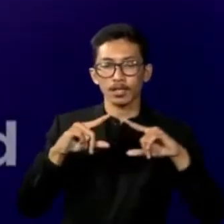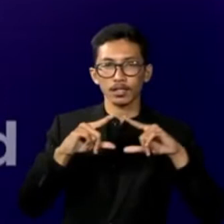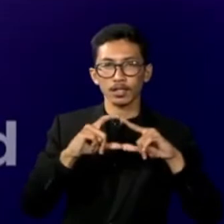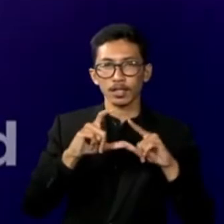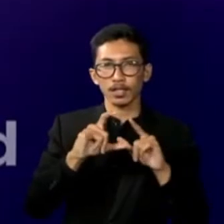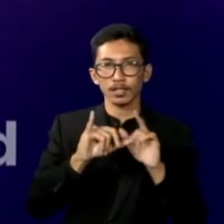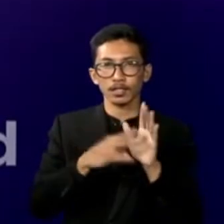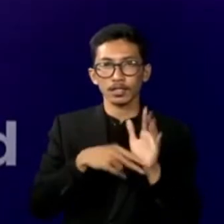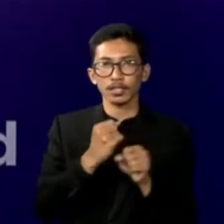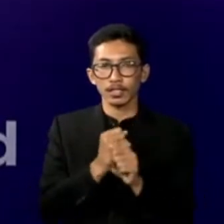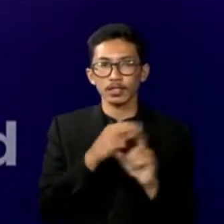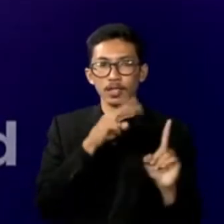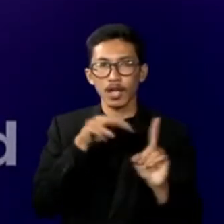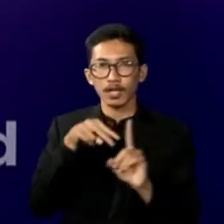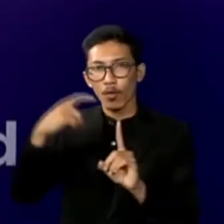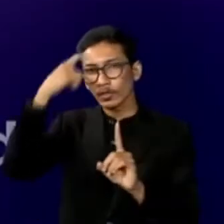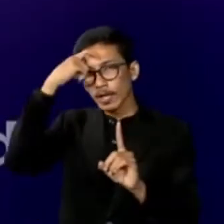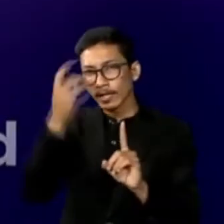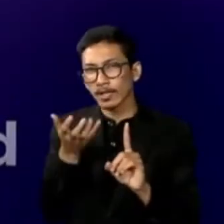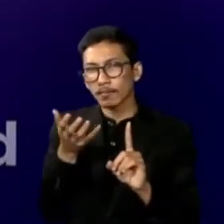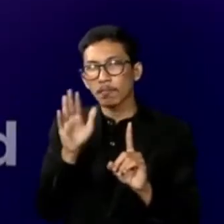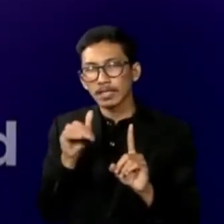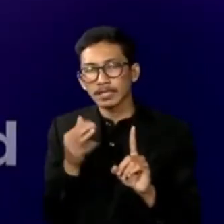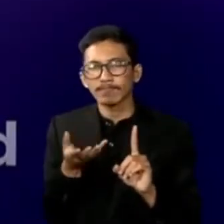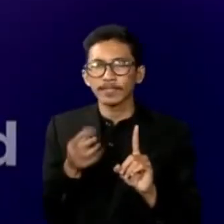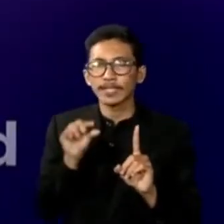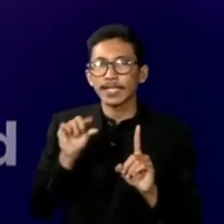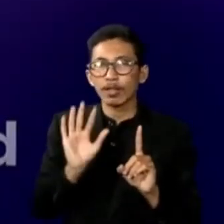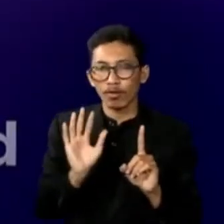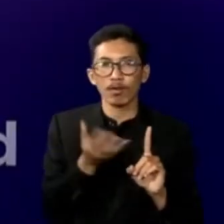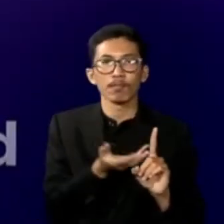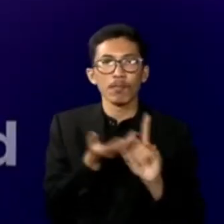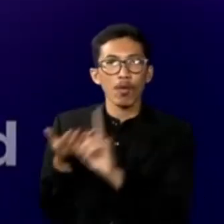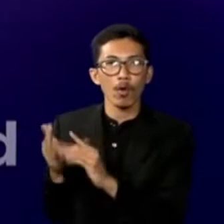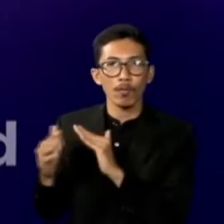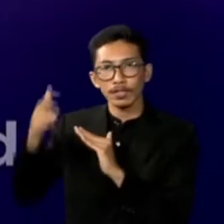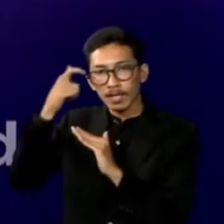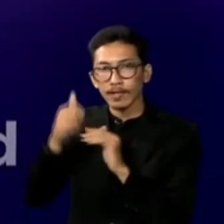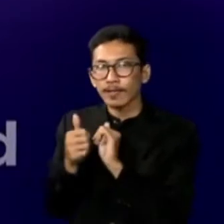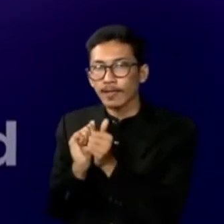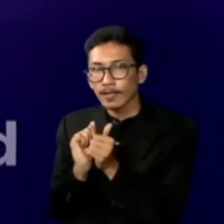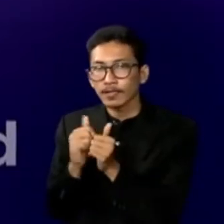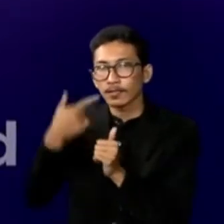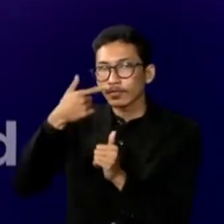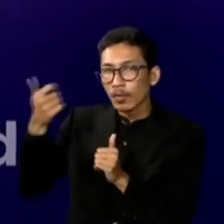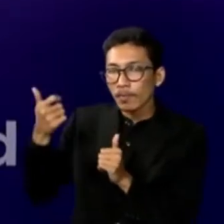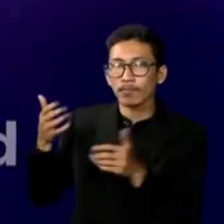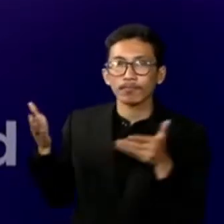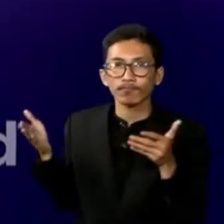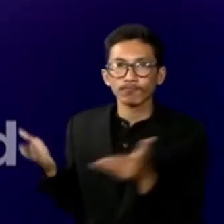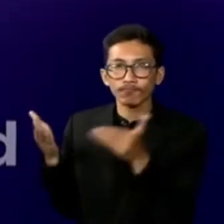sempurna bahkan eh penyembuhannya itu memungkinan tidak memudahkan obat tapi